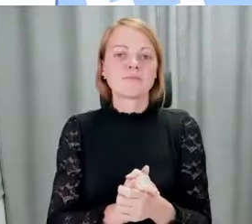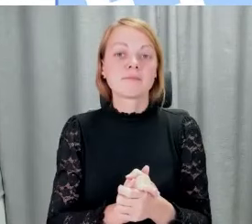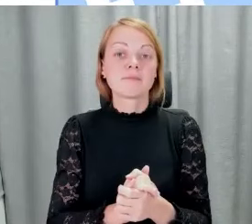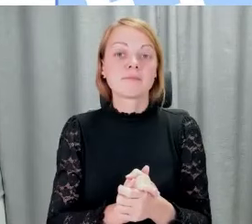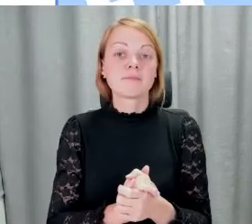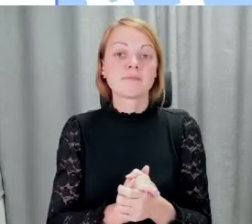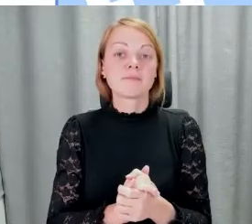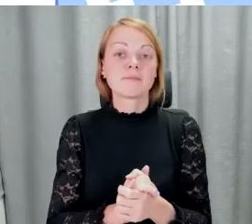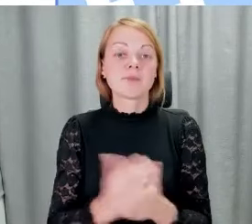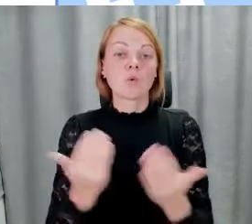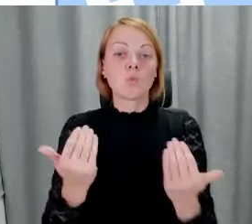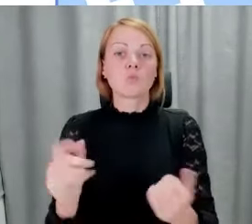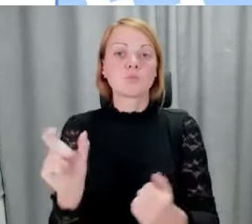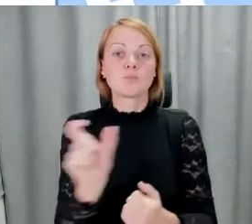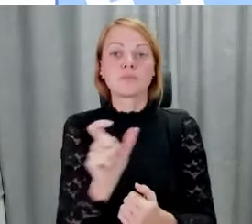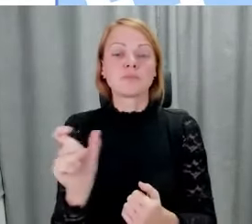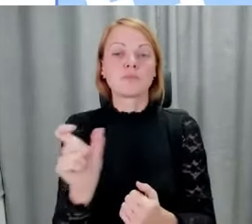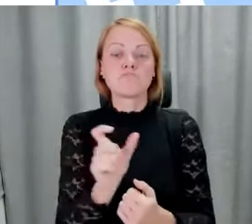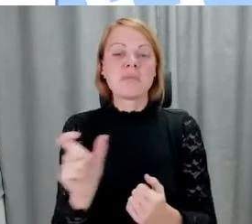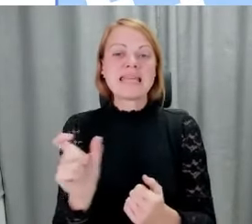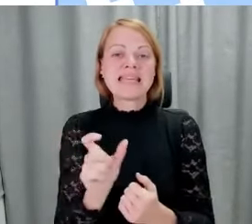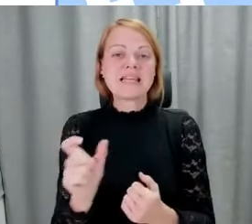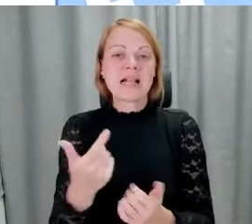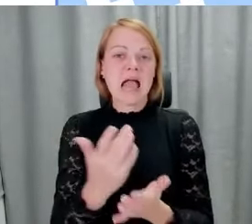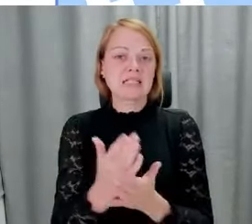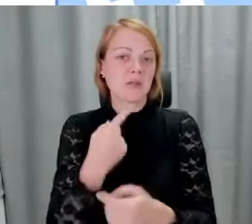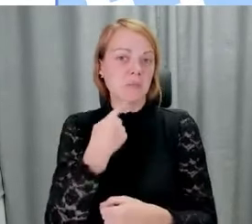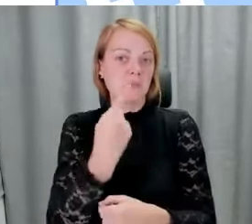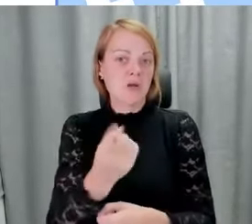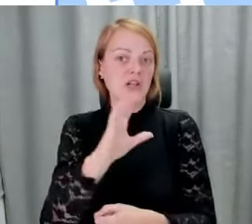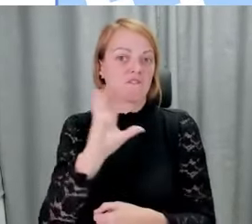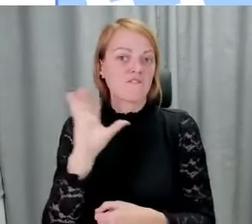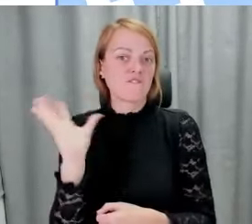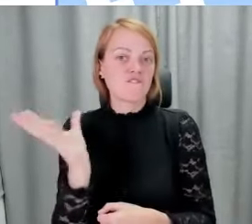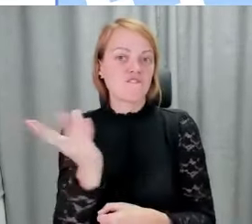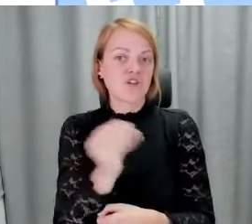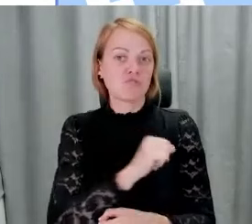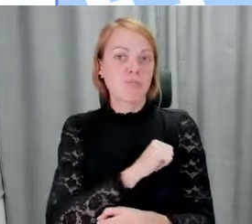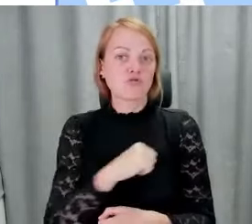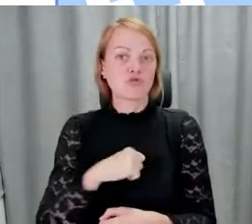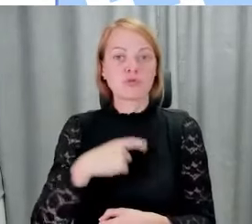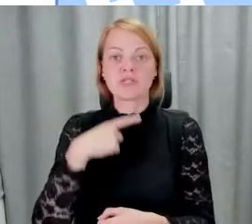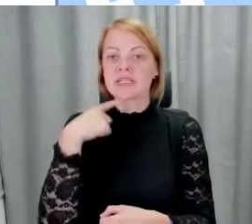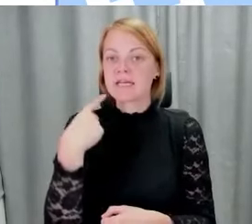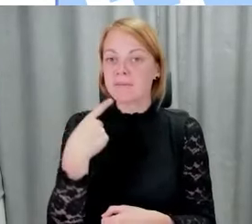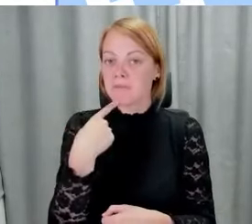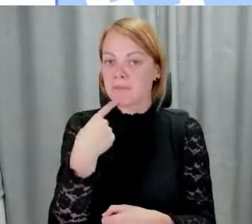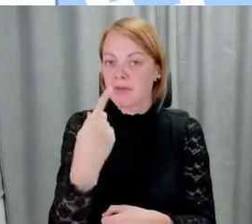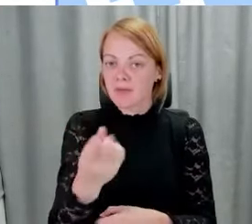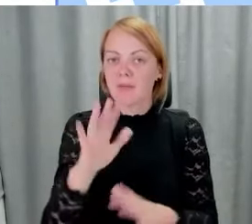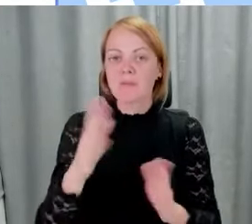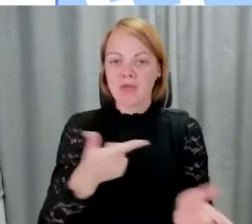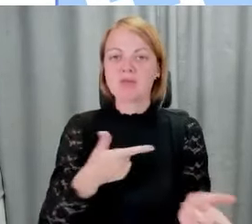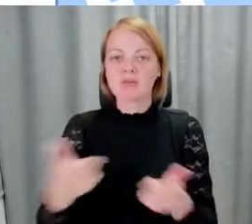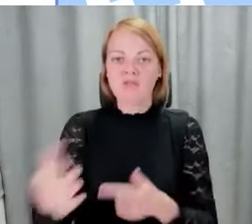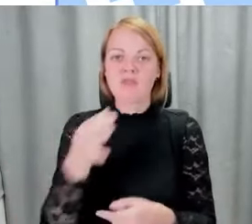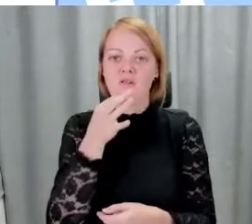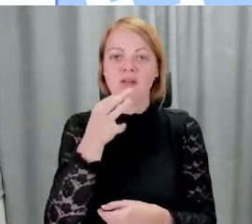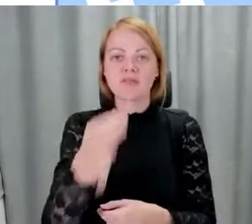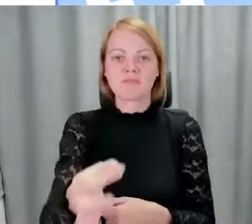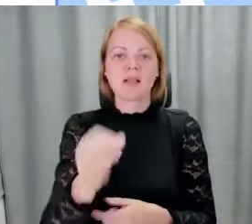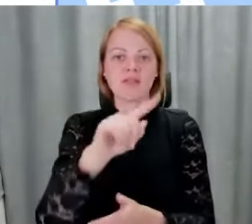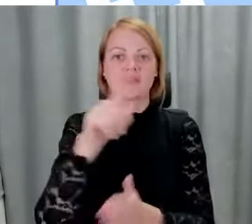Uz doto mirkli mēs laikam esam pateikuši visu, ko paši gribējām, bet esam gatavi arī atbildēt uz jautājumiem. Jā, protams, ir